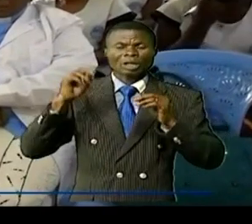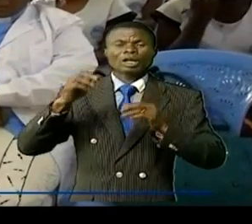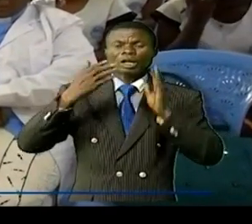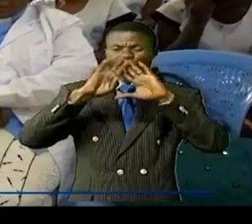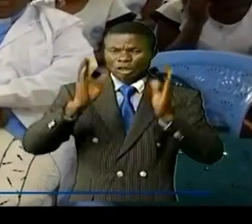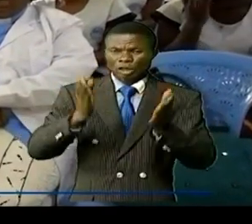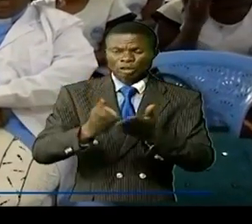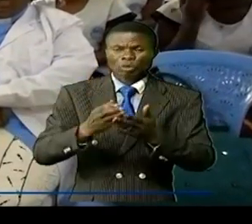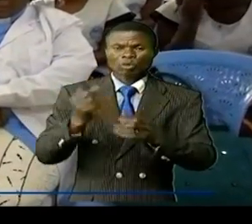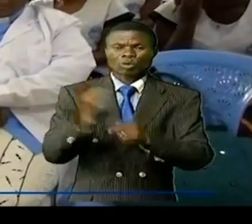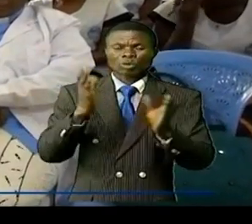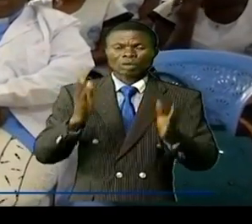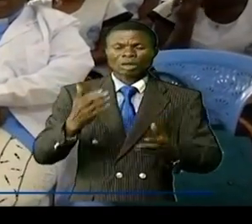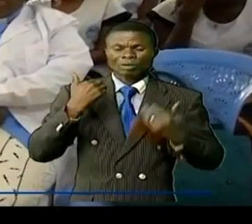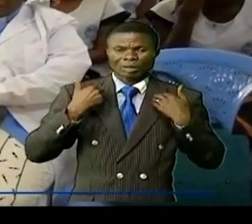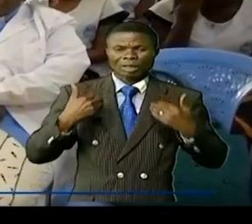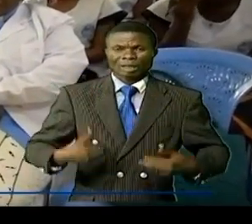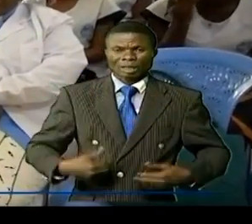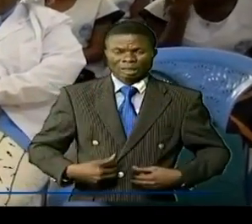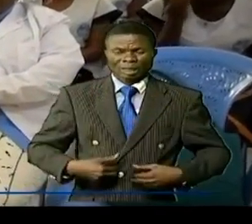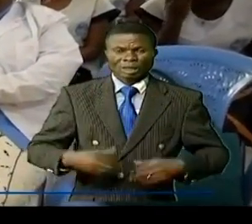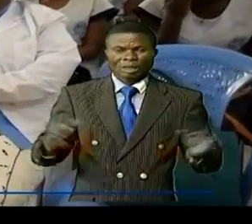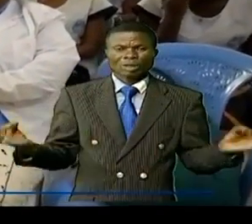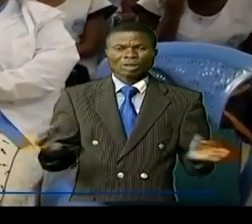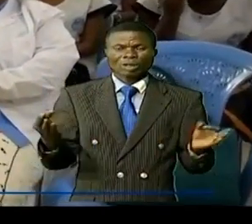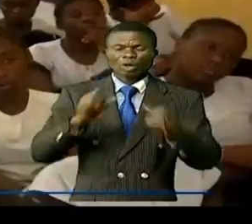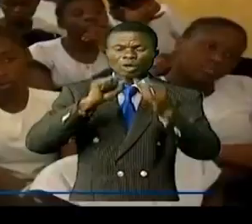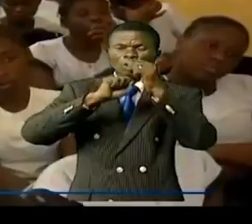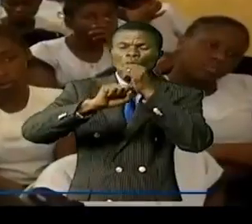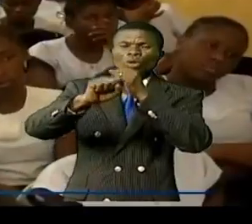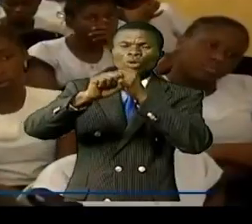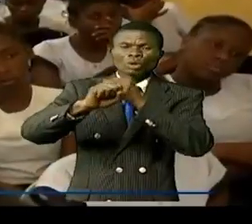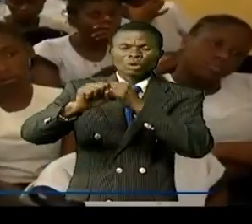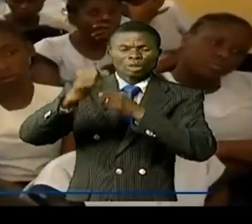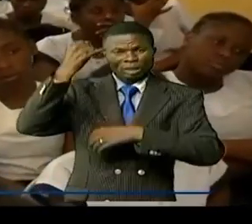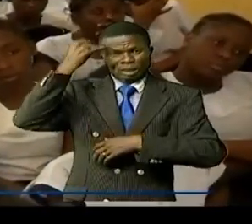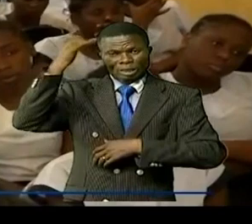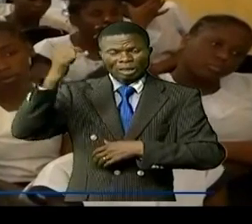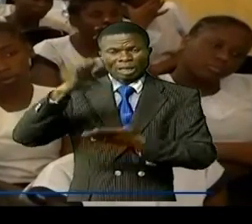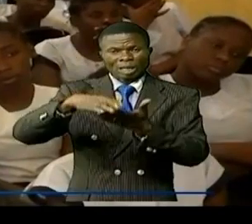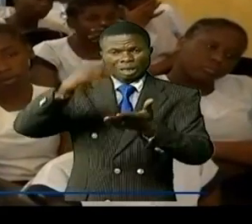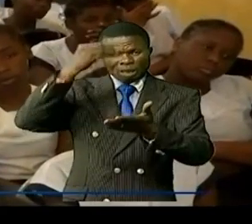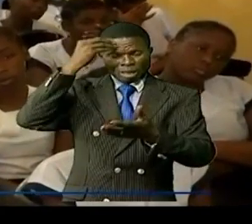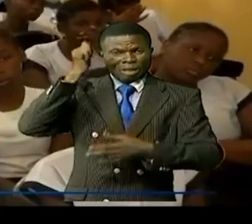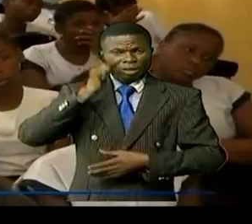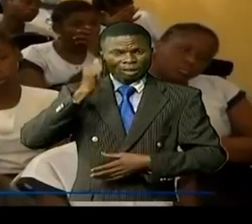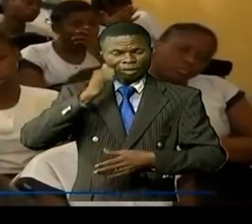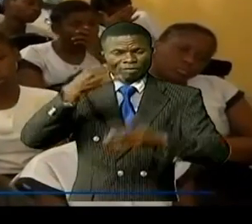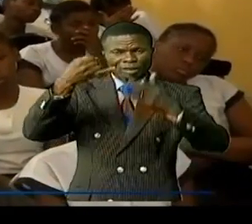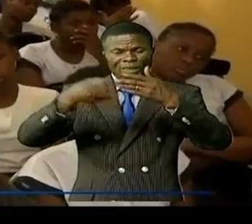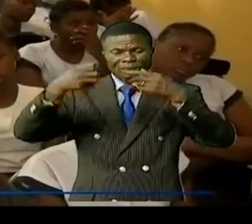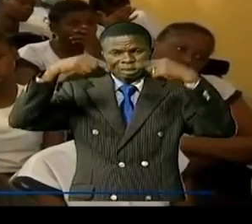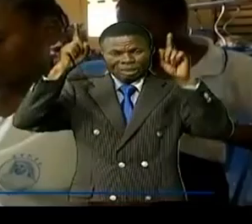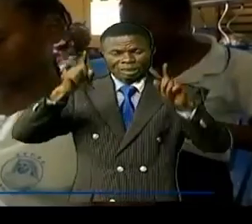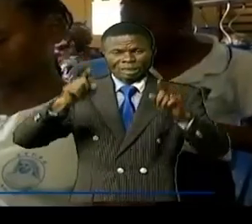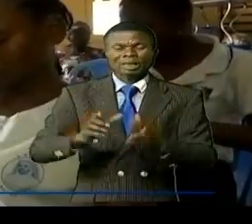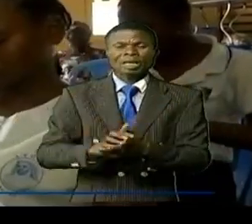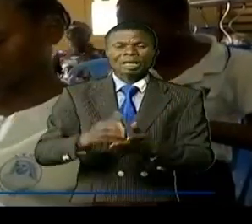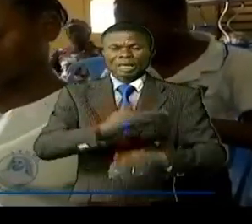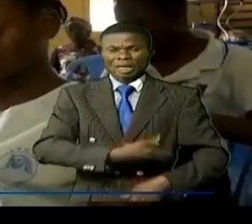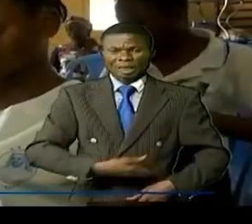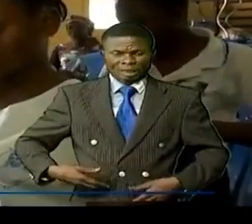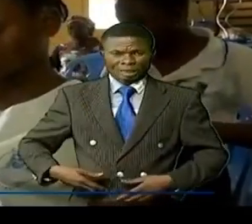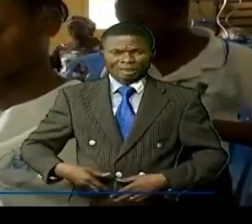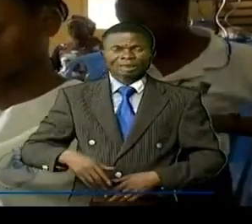et membre, a organisé une matinée de sensibilisation à l'intention des élèves filles de la 6e année du lycée Bolingani de Kitambo,